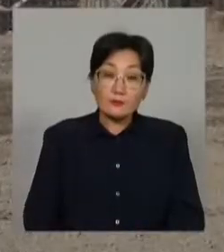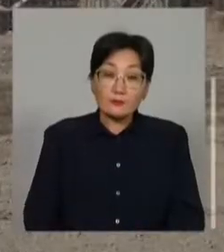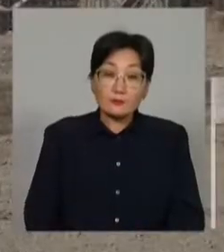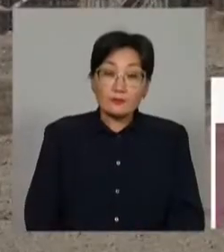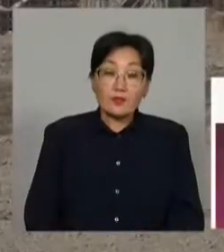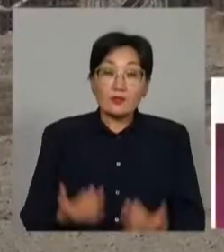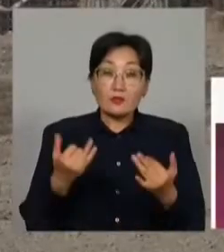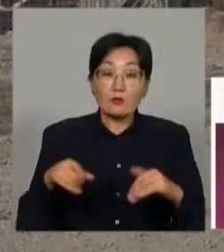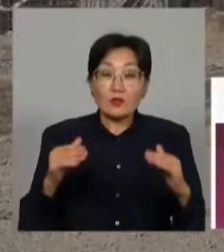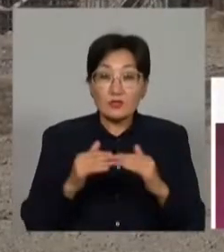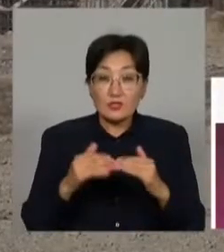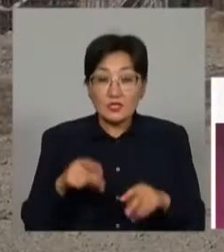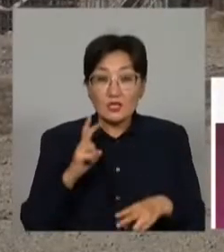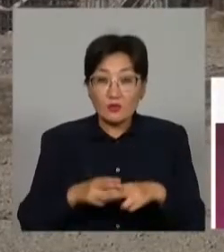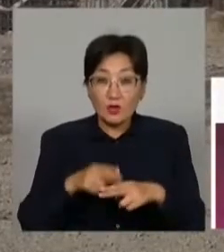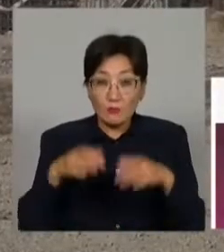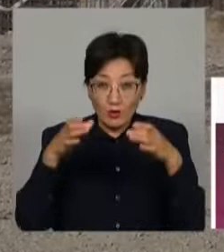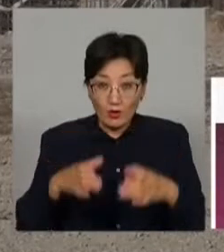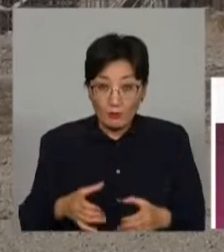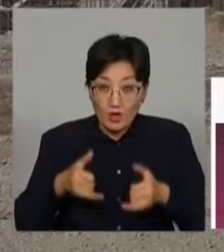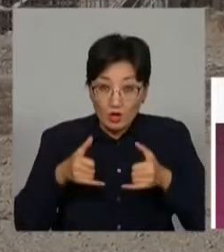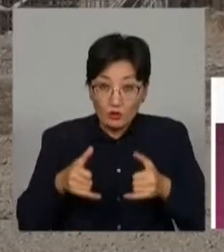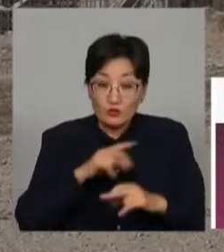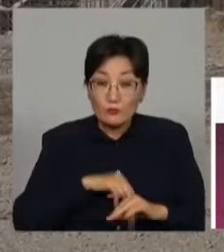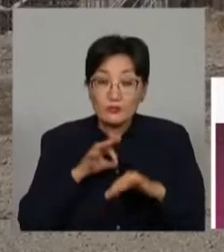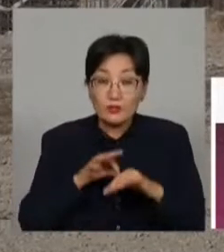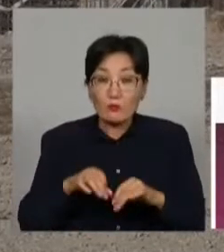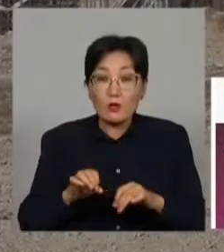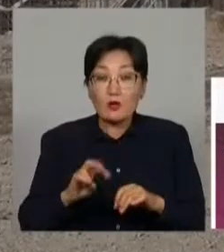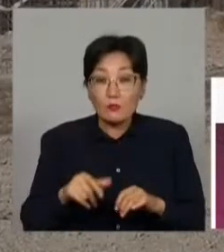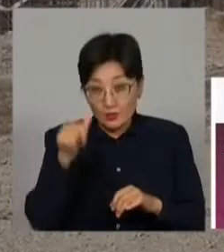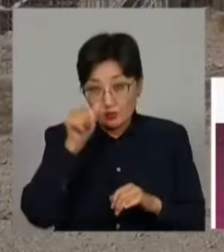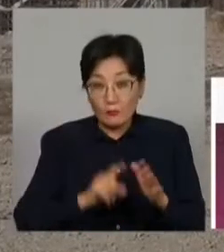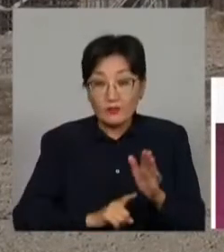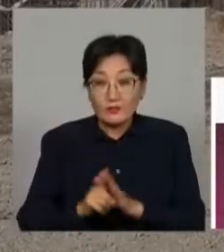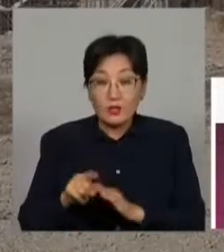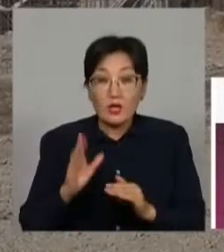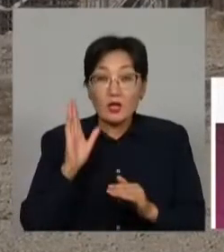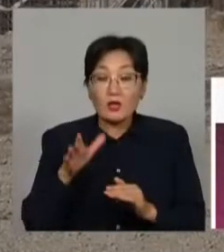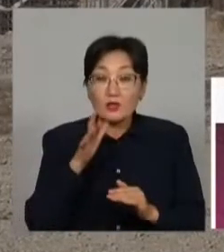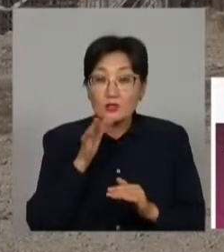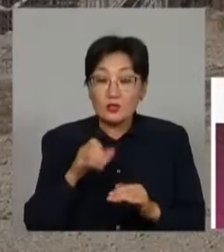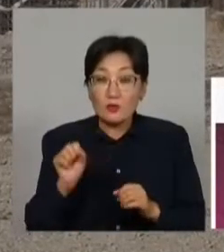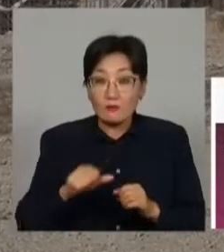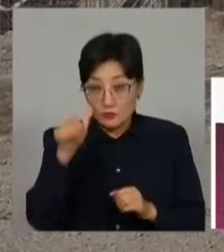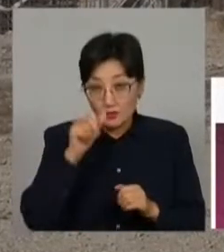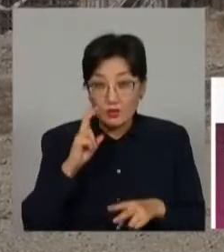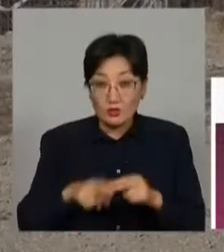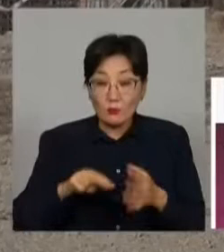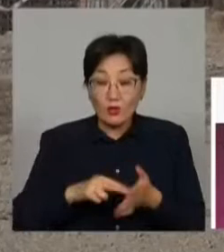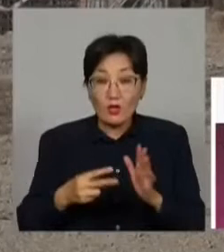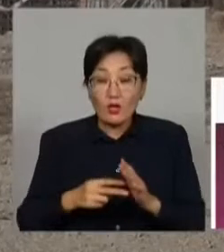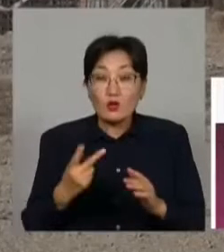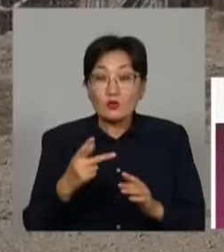строительство. Қазір ғимараттың темір бетонды бөлігін құю жұмыстары жүріп жатыр. Маусымда басталған жұмысты алдағы жылдың тамызында аяқтау жоспарланған. Нысан